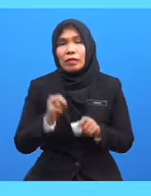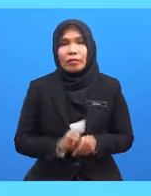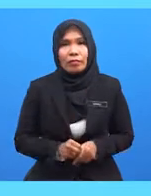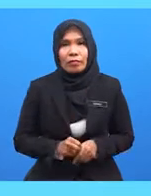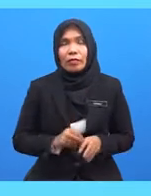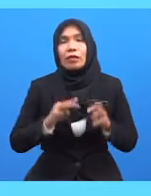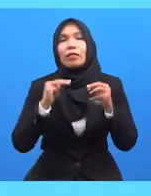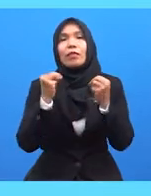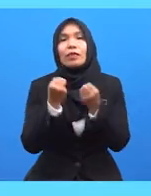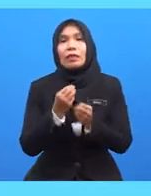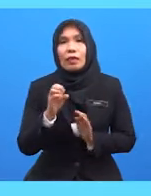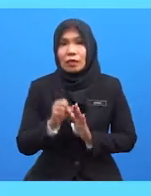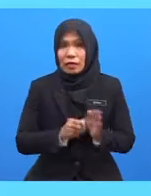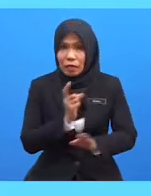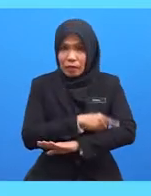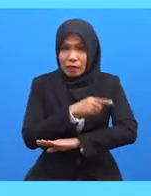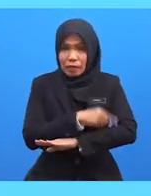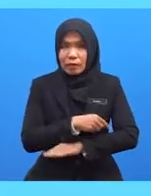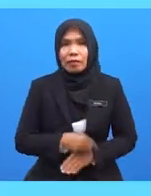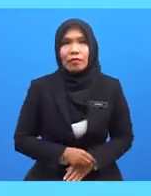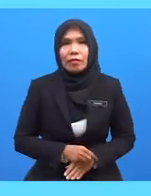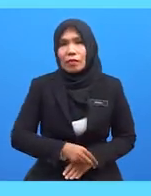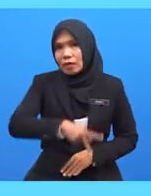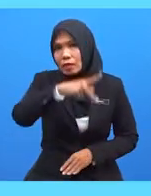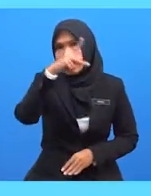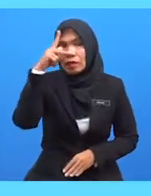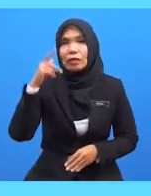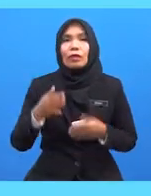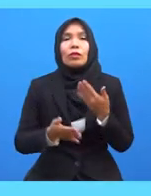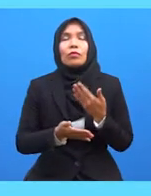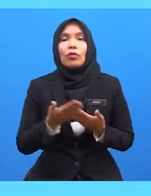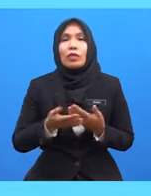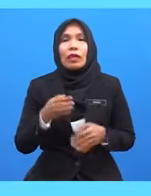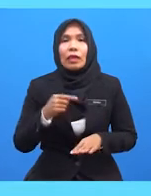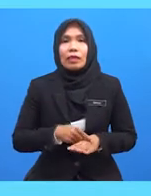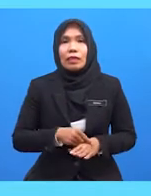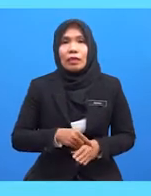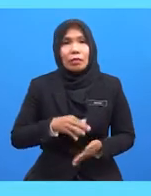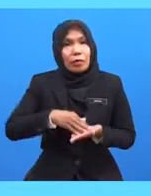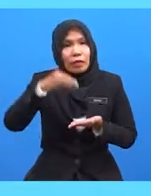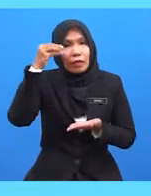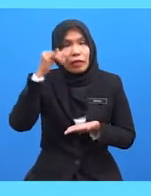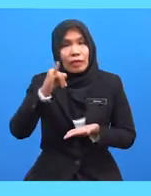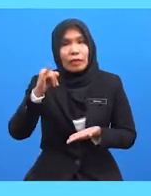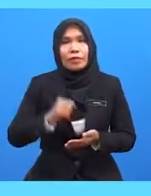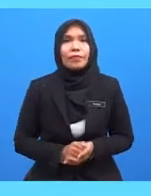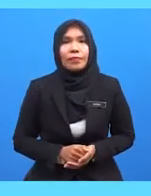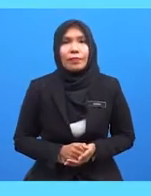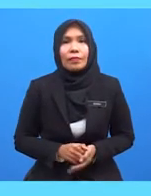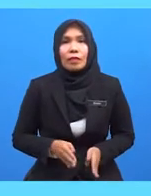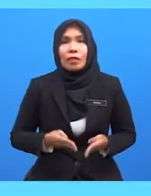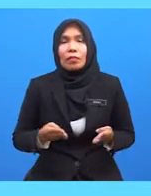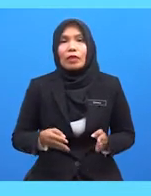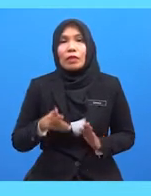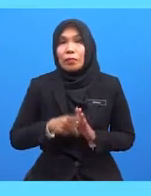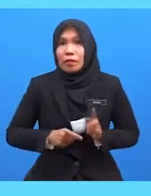sehari-hari kerana sifatnya yang lebih mudah dipelajari. Bahasa pentadbiran digunakan